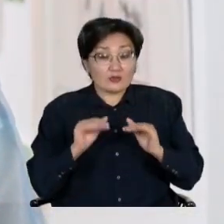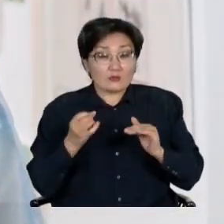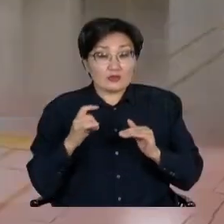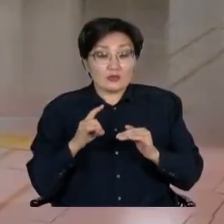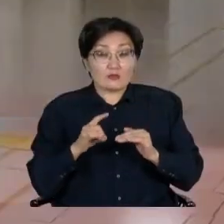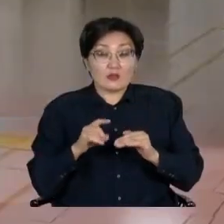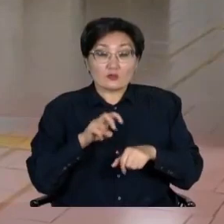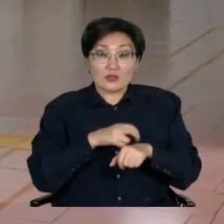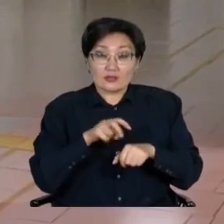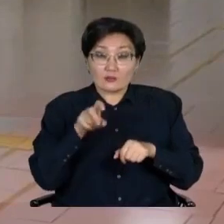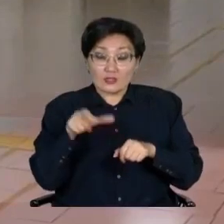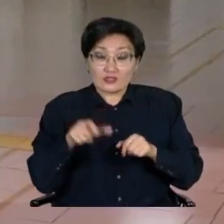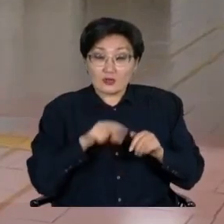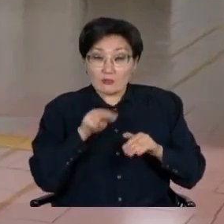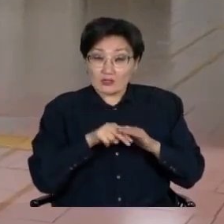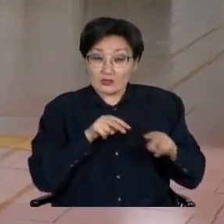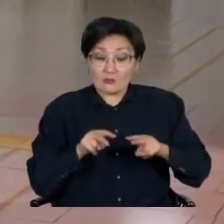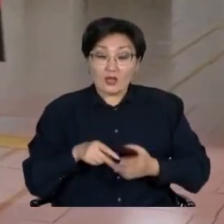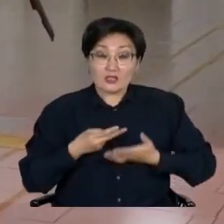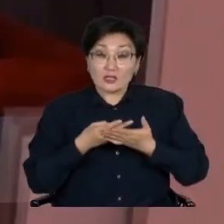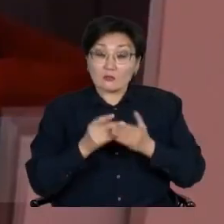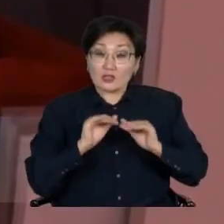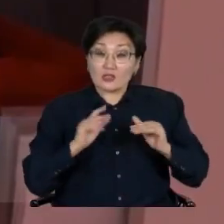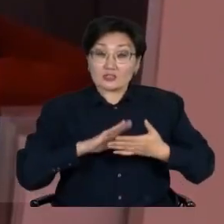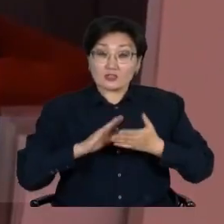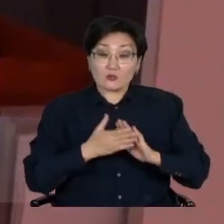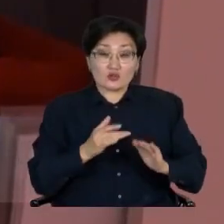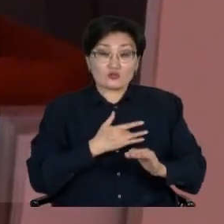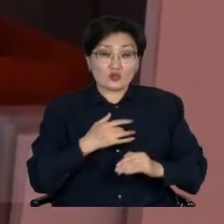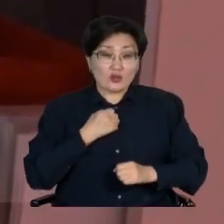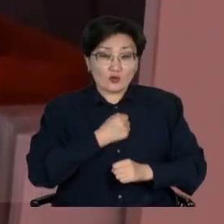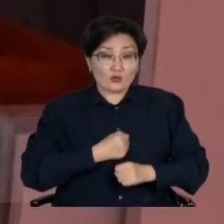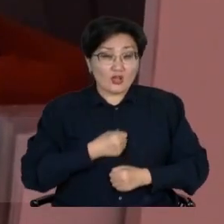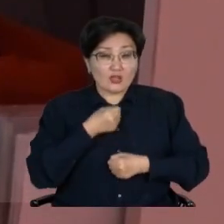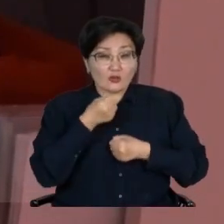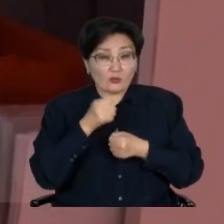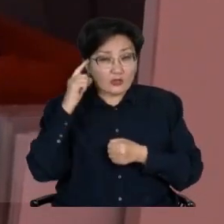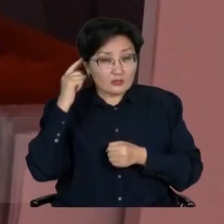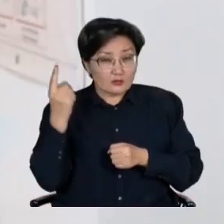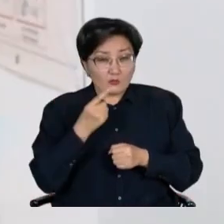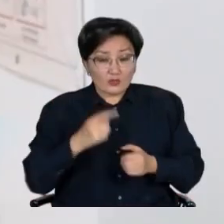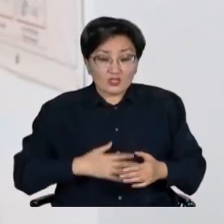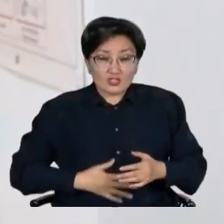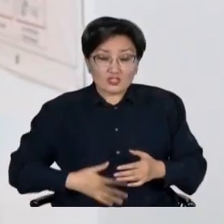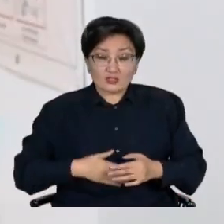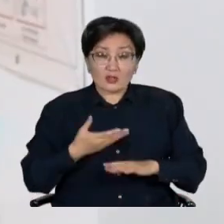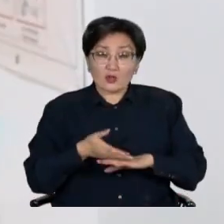реаниматолог дәрігердің бақылауында. Түскен кезде балалардың жағдайы жүрек айыну, бас айналу, ішінің